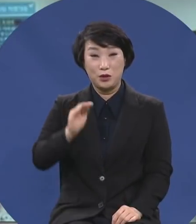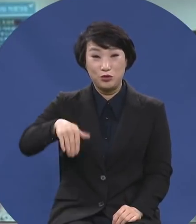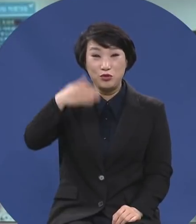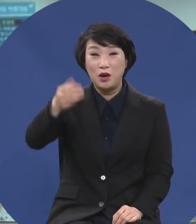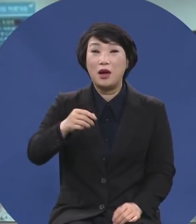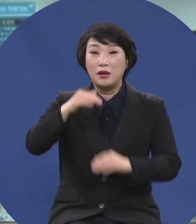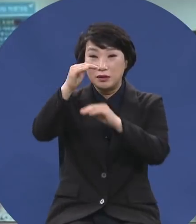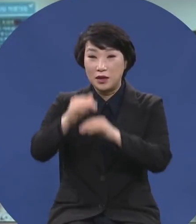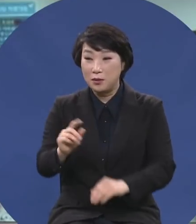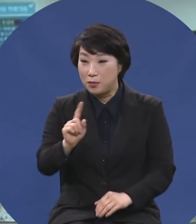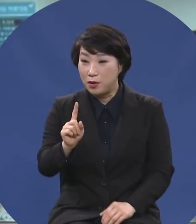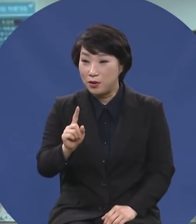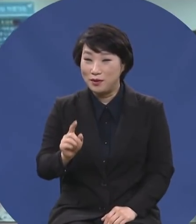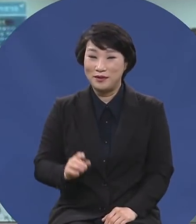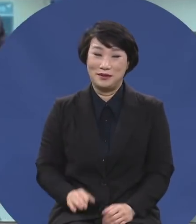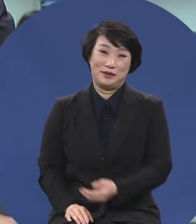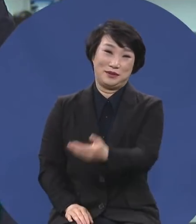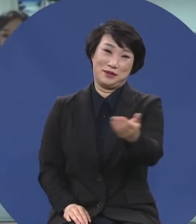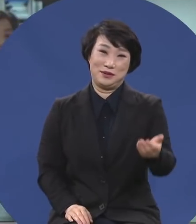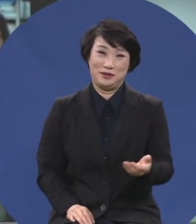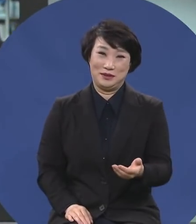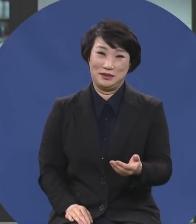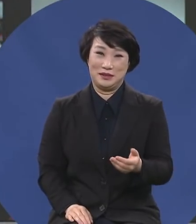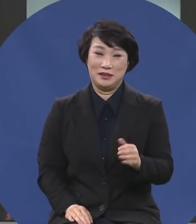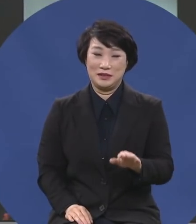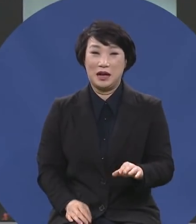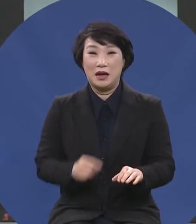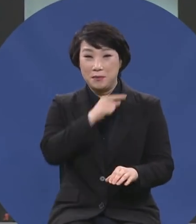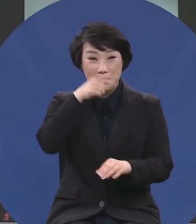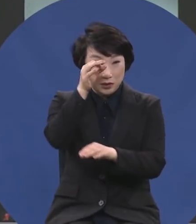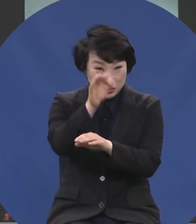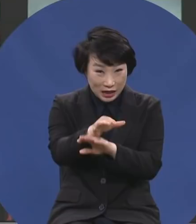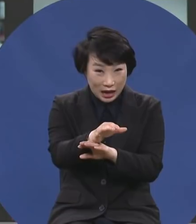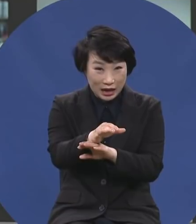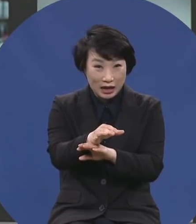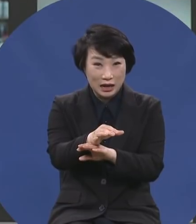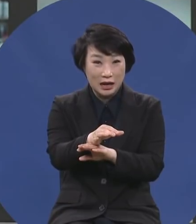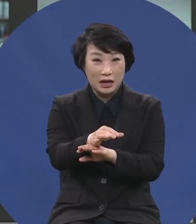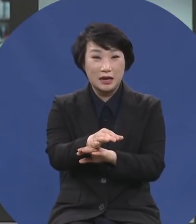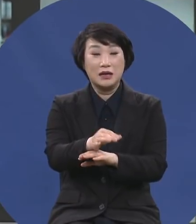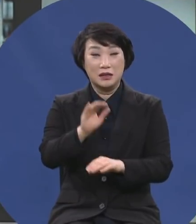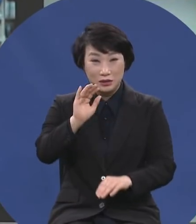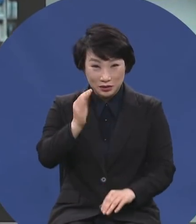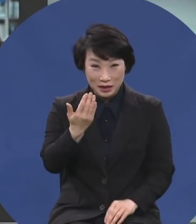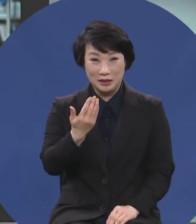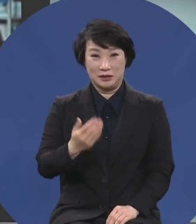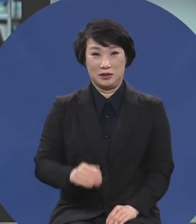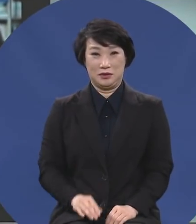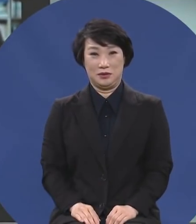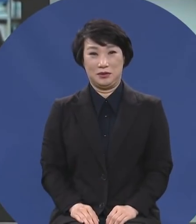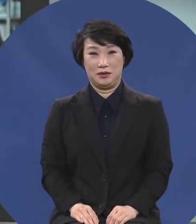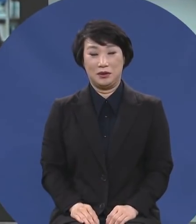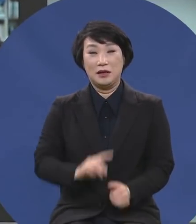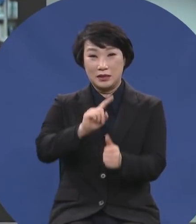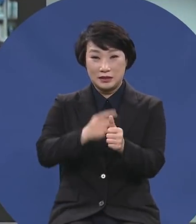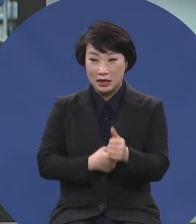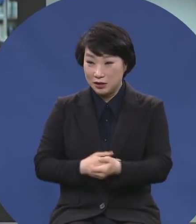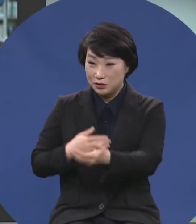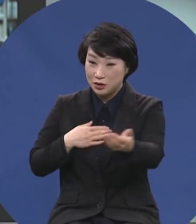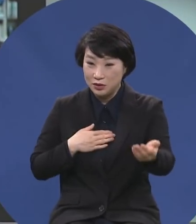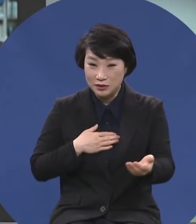뭐라고 그랬어? 예, 너희를 피로 값주고 산 것이 되었으니